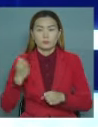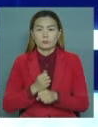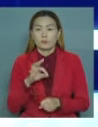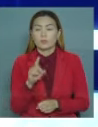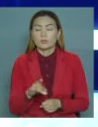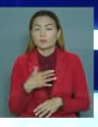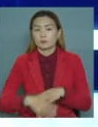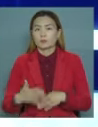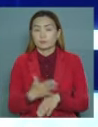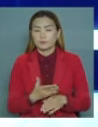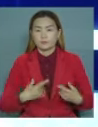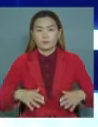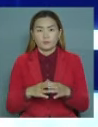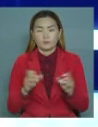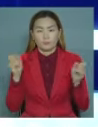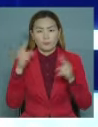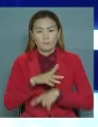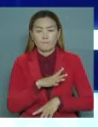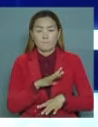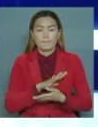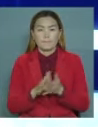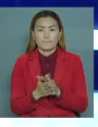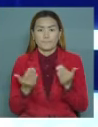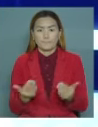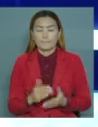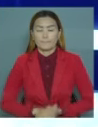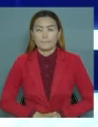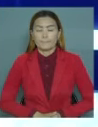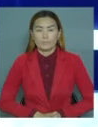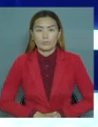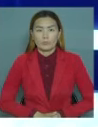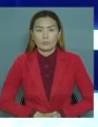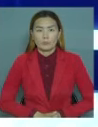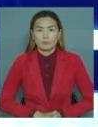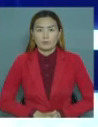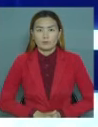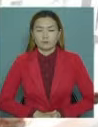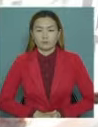областного центра. Наша съемочная группа также ознакомилась с ходом ярмарки. Далее в сюжете.